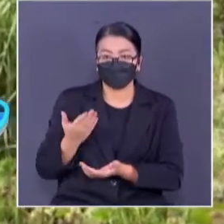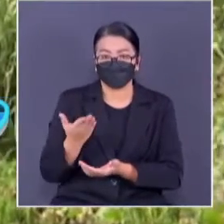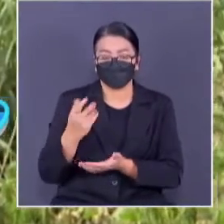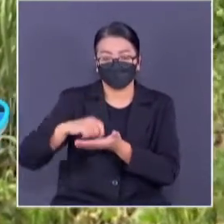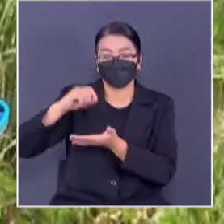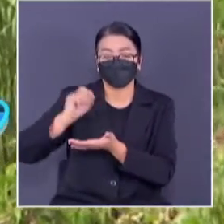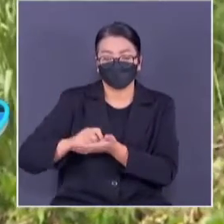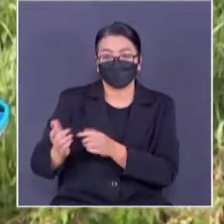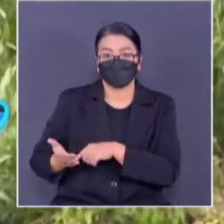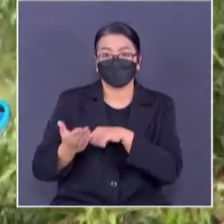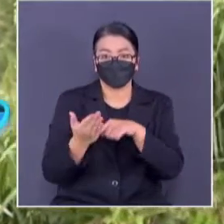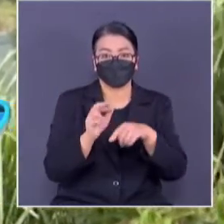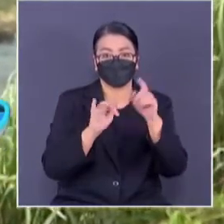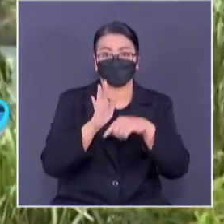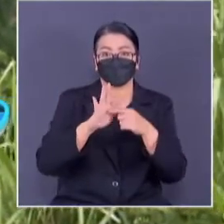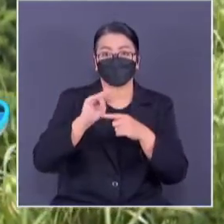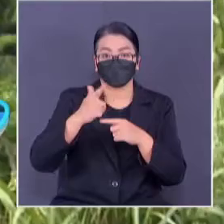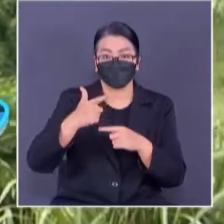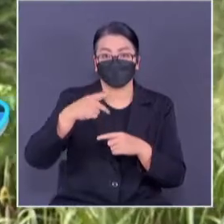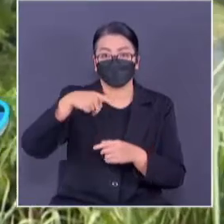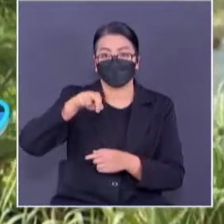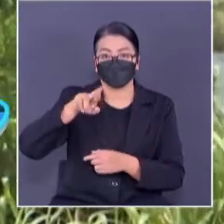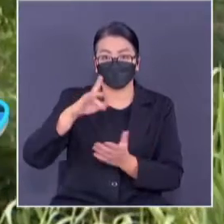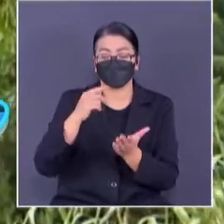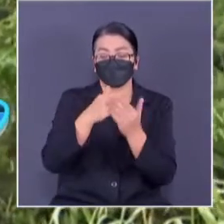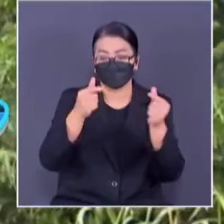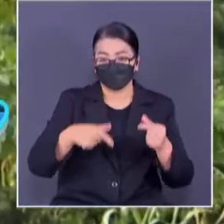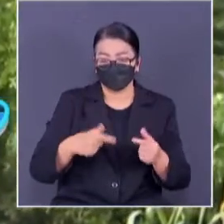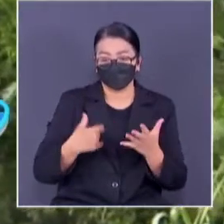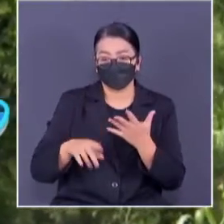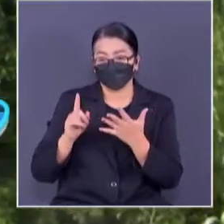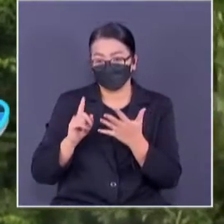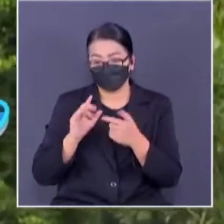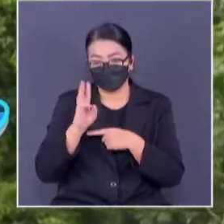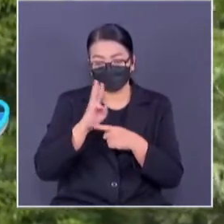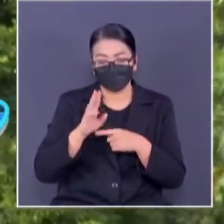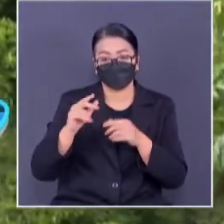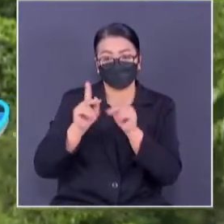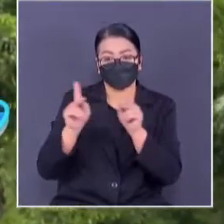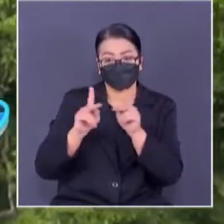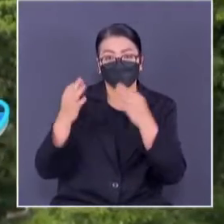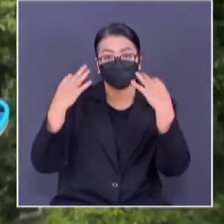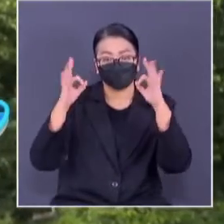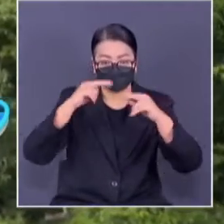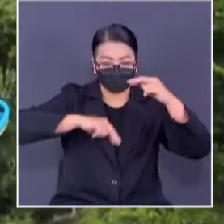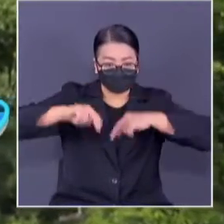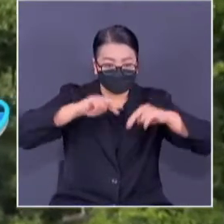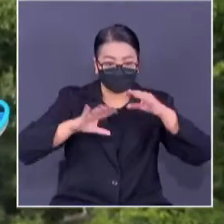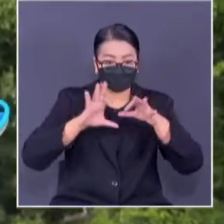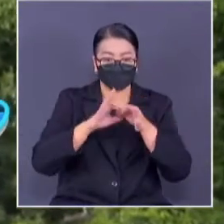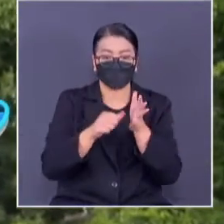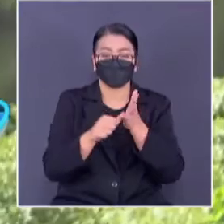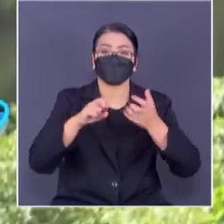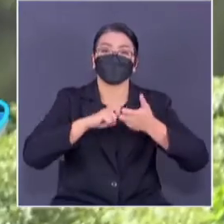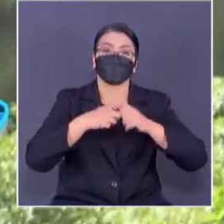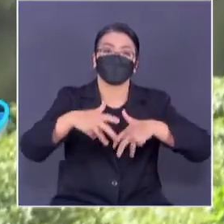นส่วนข้อเรียกร้องในการตั้งคณะกรรมการอิสระเพื่อทำหน้าที่ในการตรวจสอบข้อเท็จจริงการแก้ไขปัญห